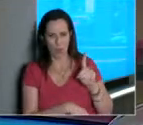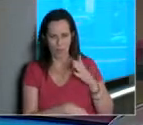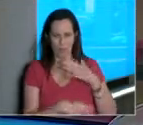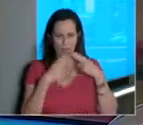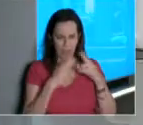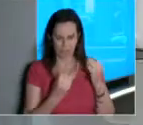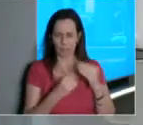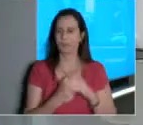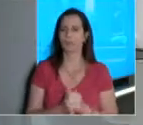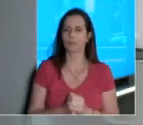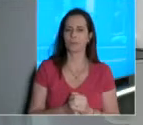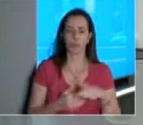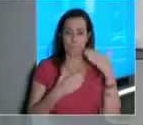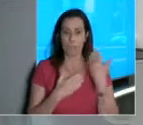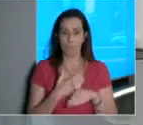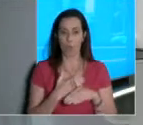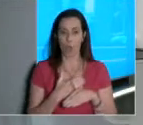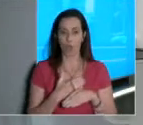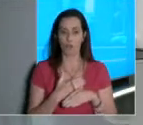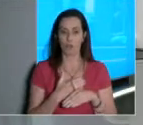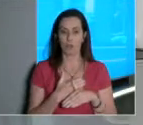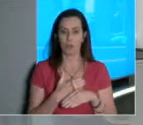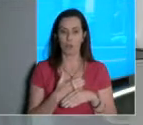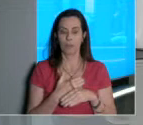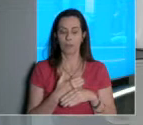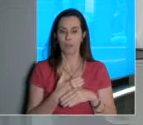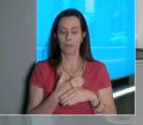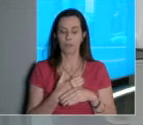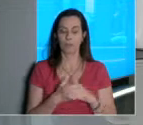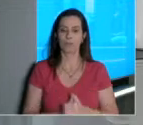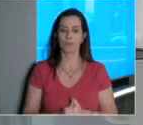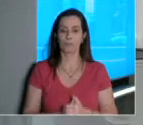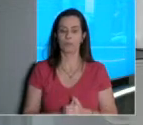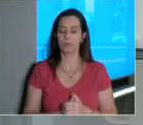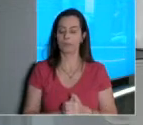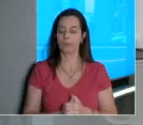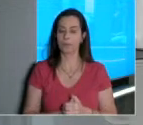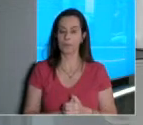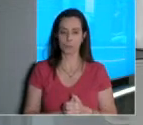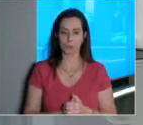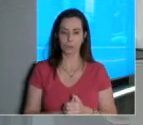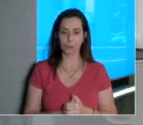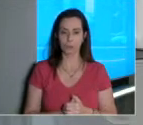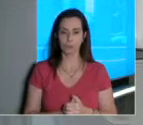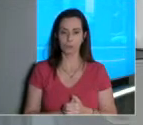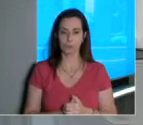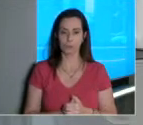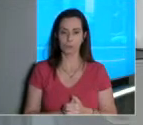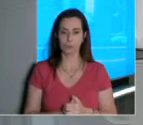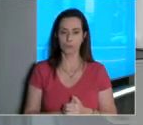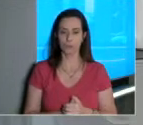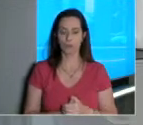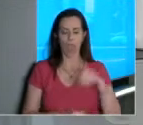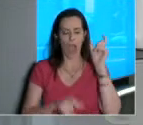לו ואנחנו נסכם. תראה, בסופו של דבר, הצמיחה שנובעת מהשחרור של אותם